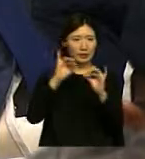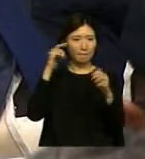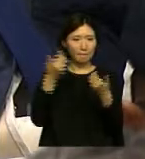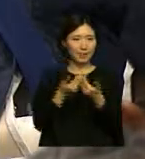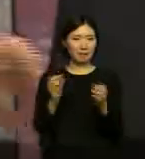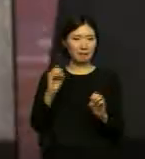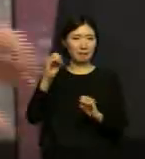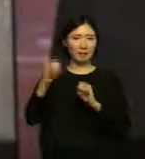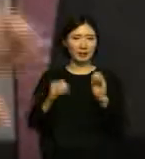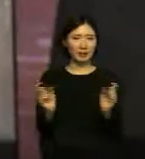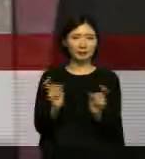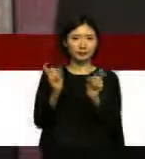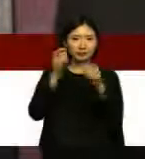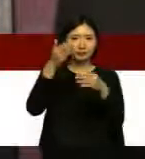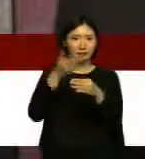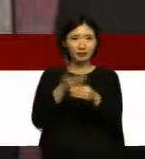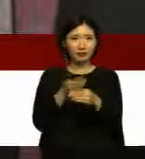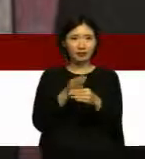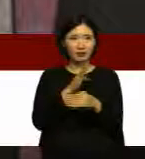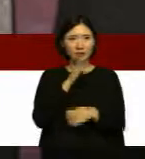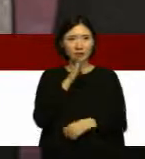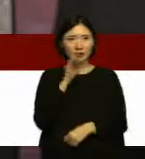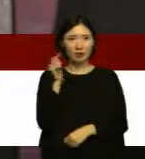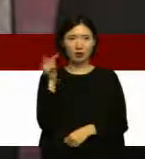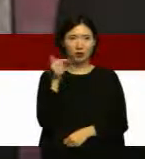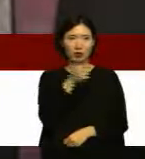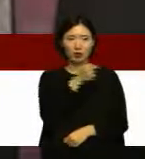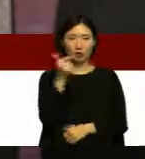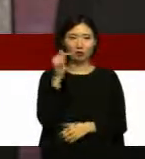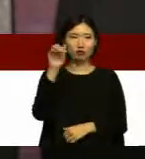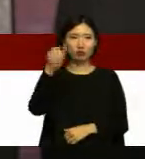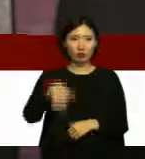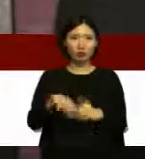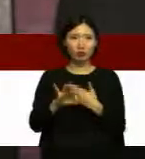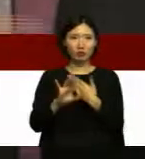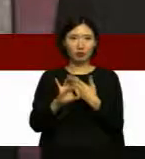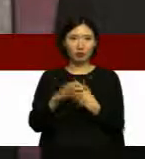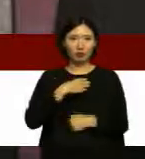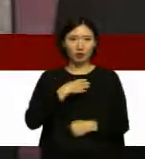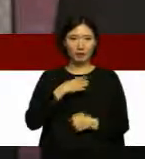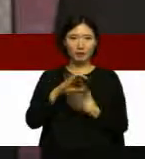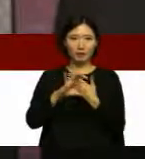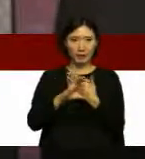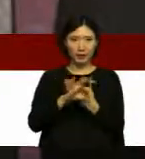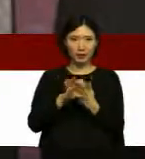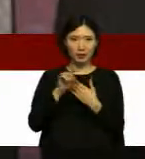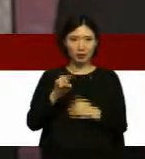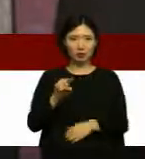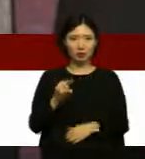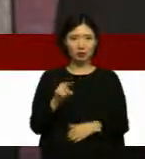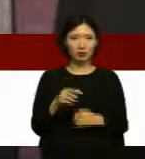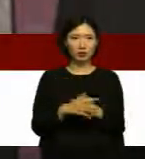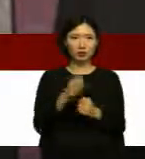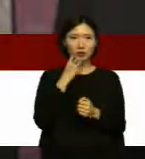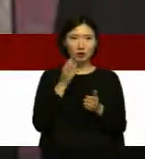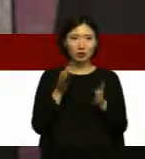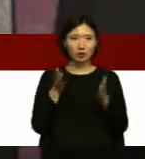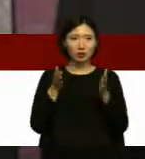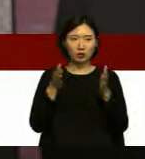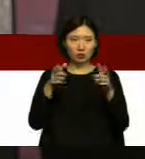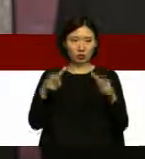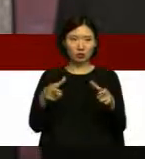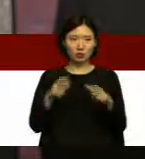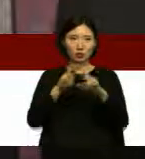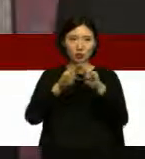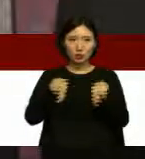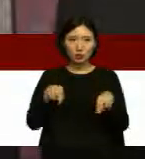맞섰습니다. 정말로 너무 낙후돼 있어 위험하고 이렇다라면 의견서를 내주면 이것을 경기도에서도 추진할 수 있도록